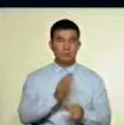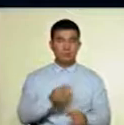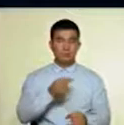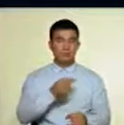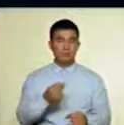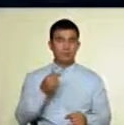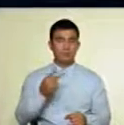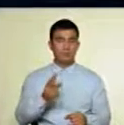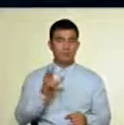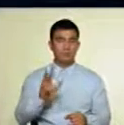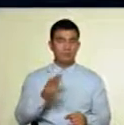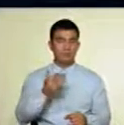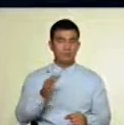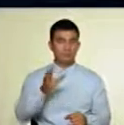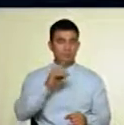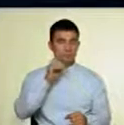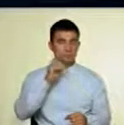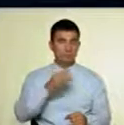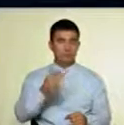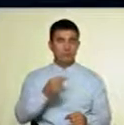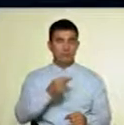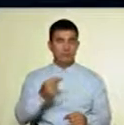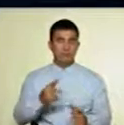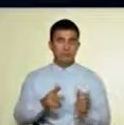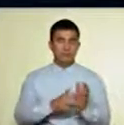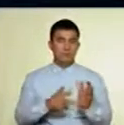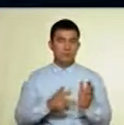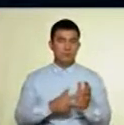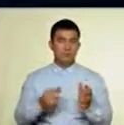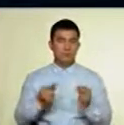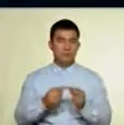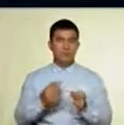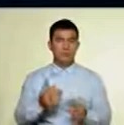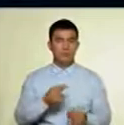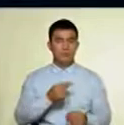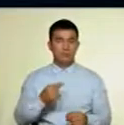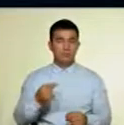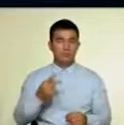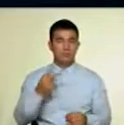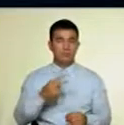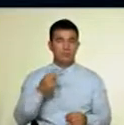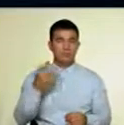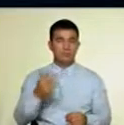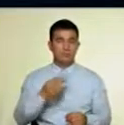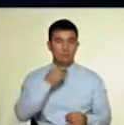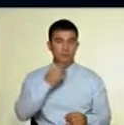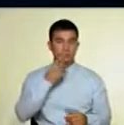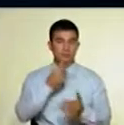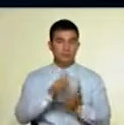2 ning kubi biz bilamiz minus 8 ga teng. Minus 25 ni ahamiyat